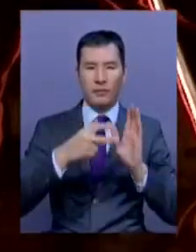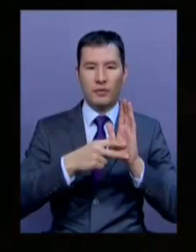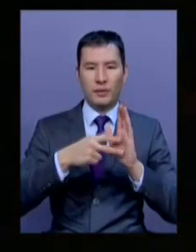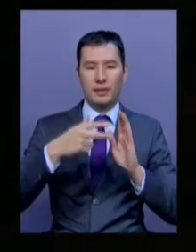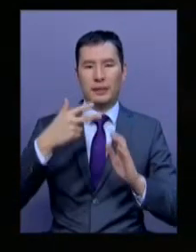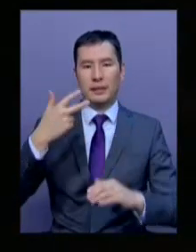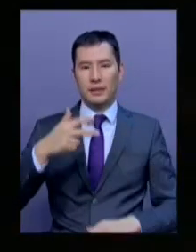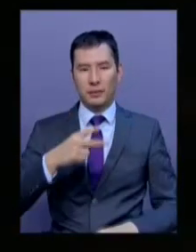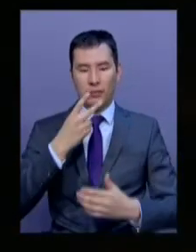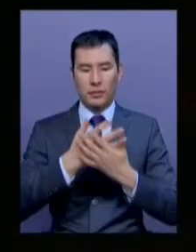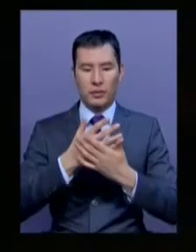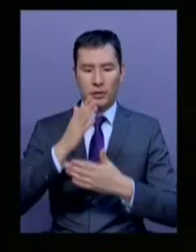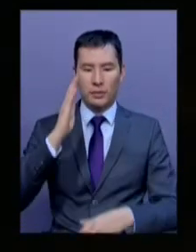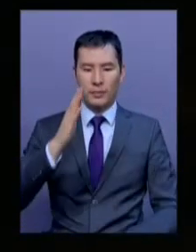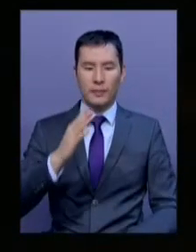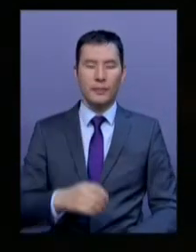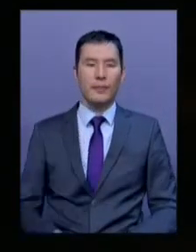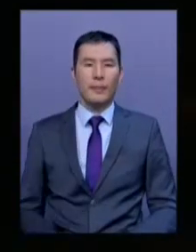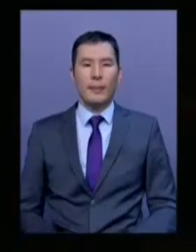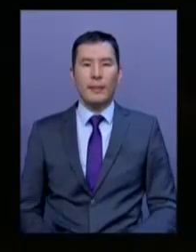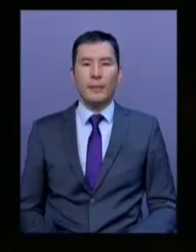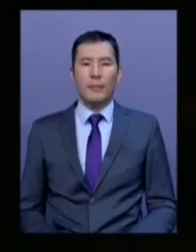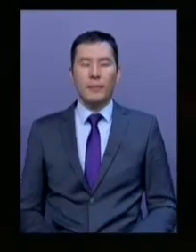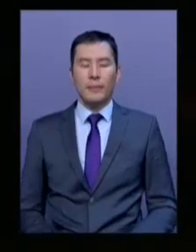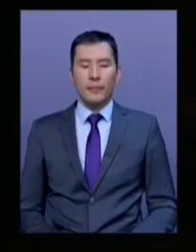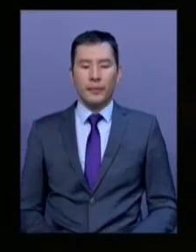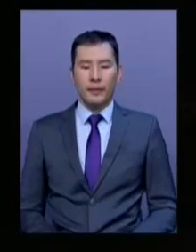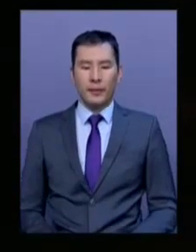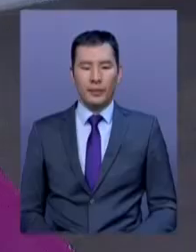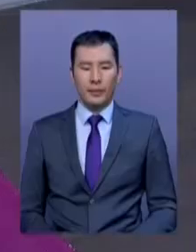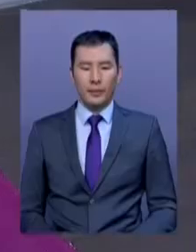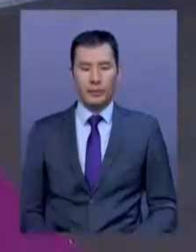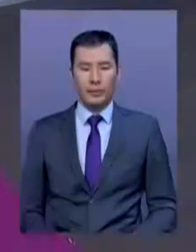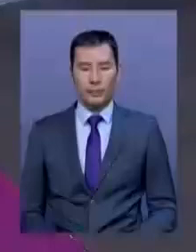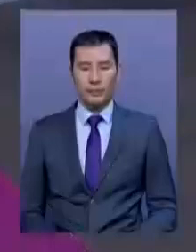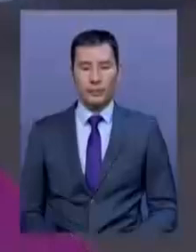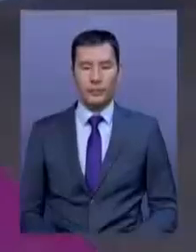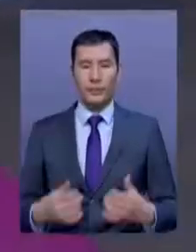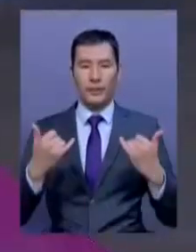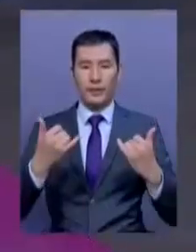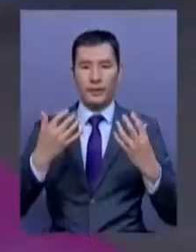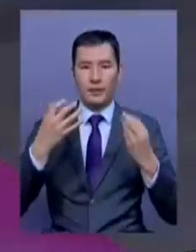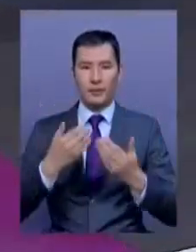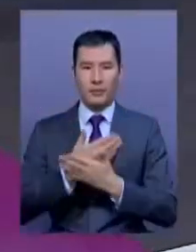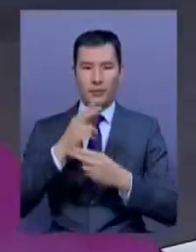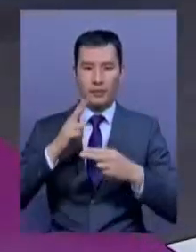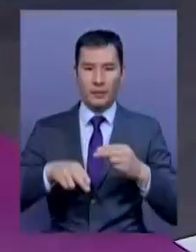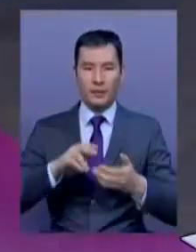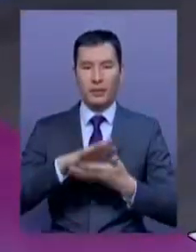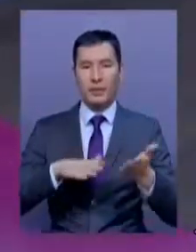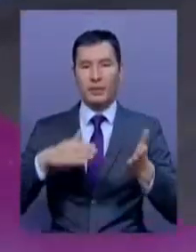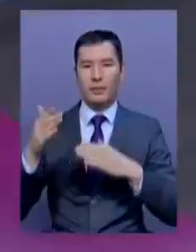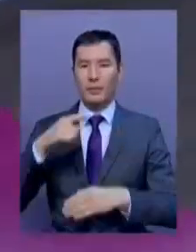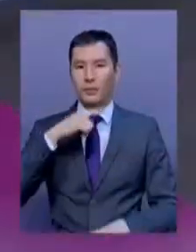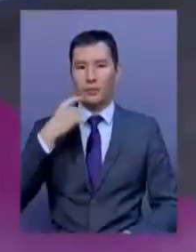көре аласыздар. Лағат Арғын, Рашид Шүкіралиев, Алматы телеарнасы. Бүгінгі хабарымыз осымен тәмәм. Ақпараттық сағат